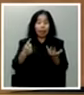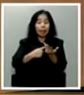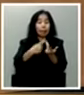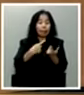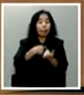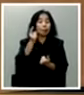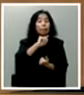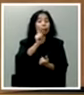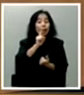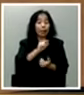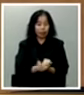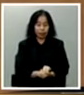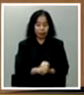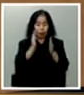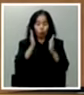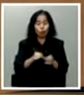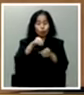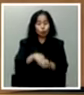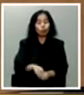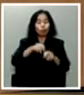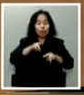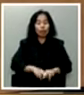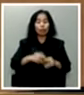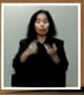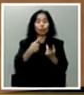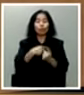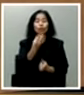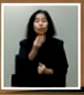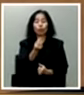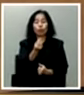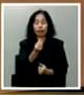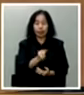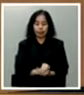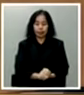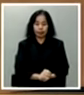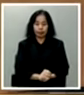ามที่ท่านพิเชษเสนอด้วยครับตรวจโทษกับตรวจองค์ประชุมครับ